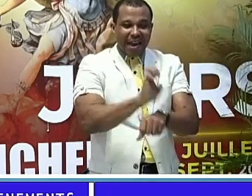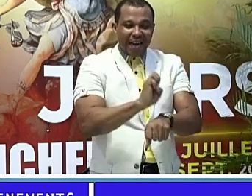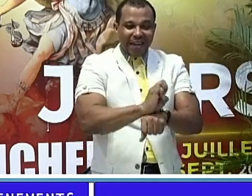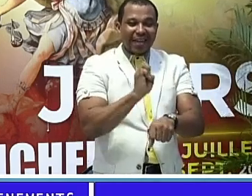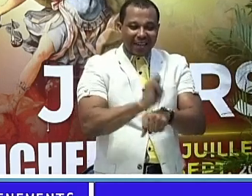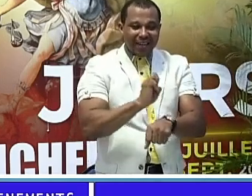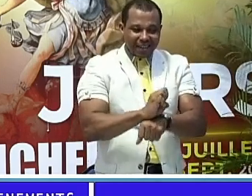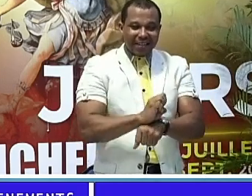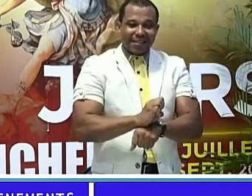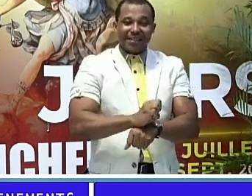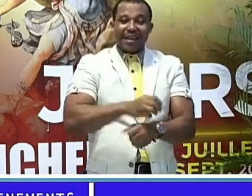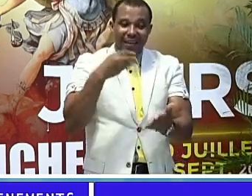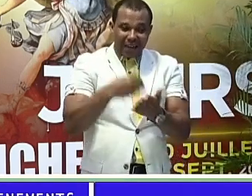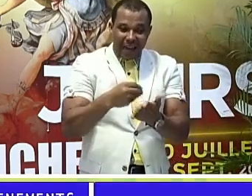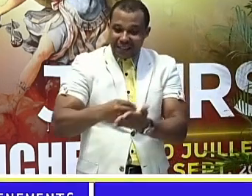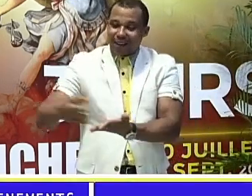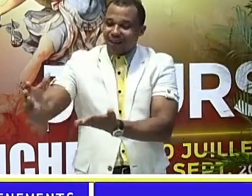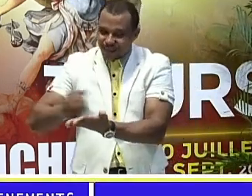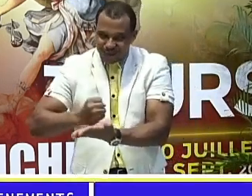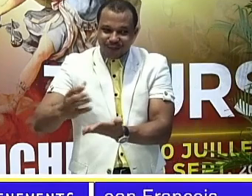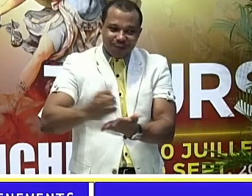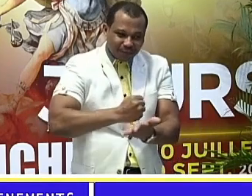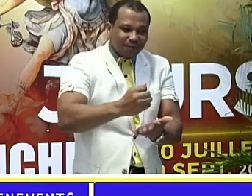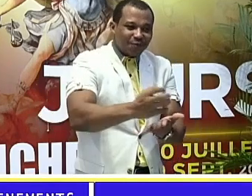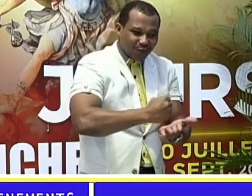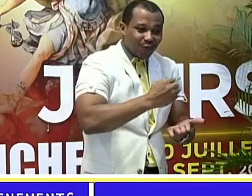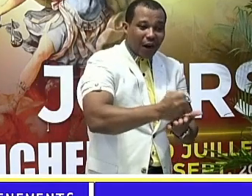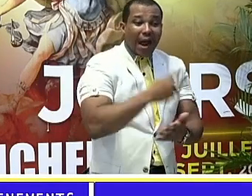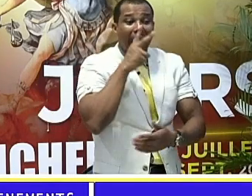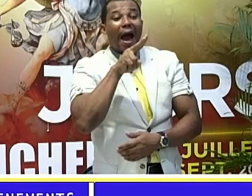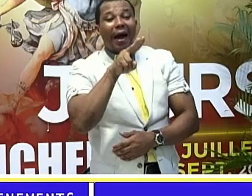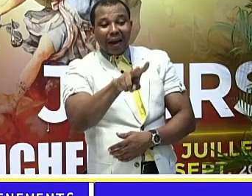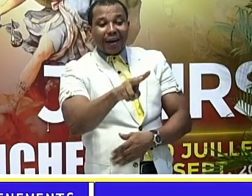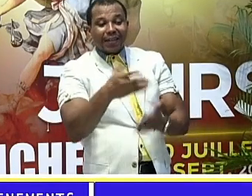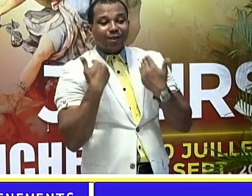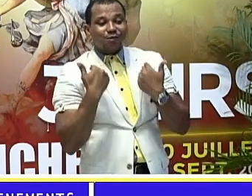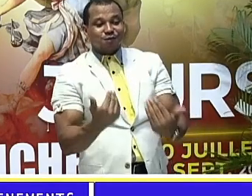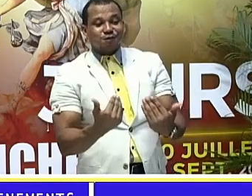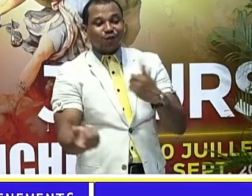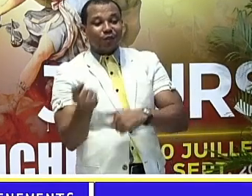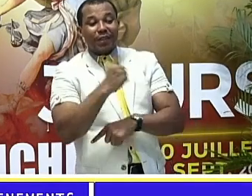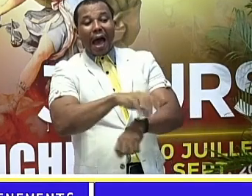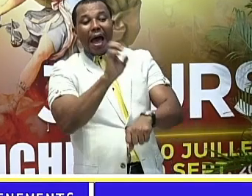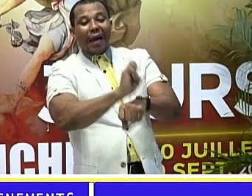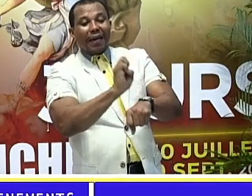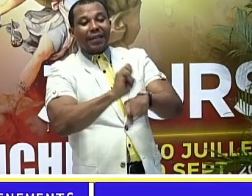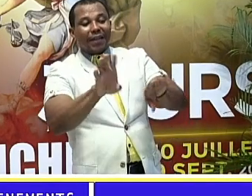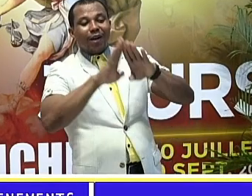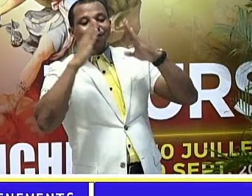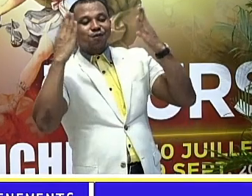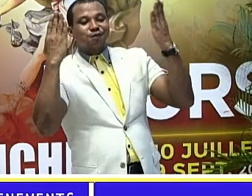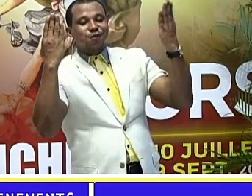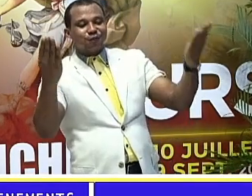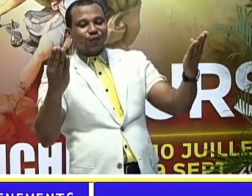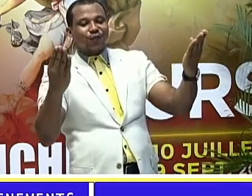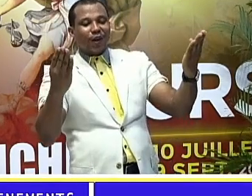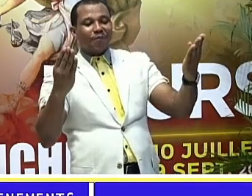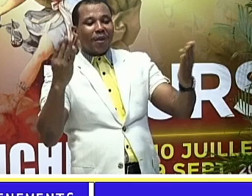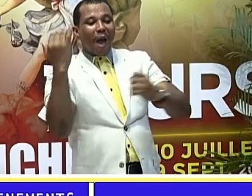petite Marie, nous construit dans le monde. Je dis à l'église, ça nous est, c'est jeudi, paysans sont de